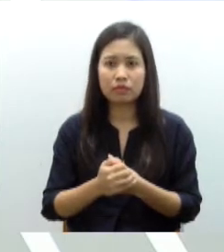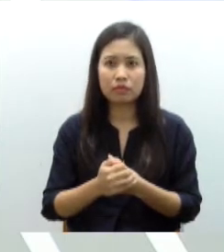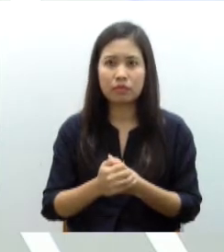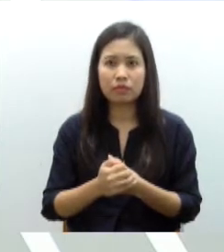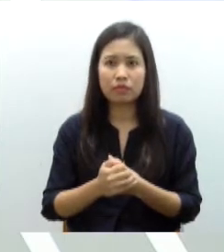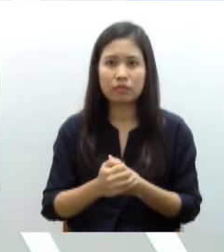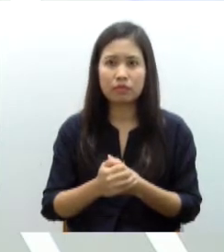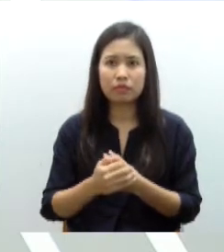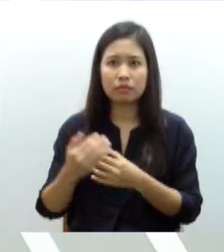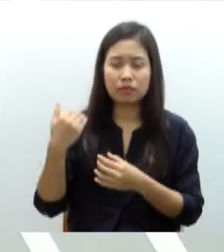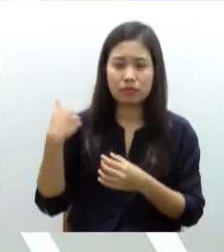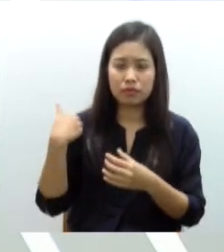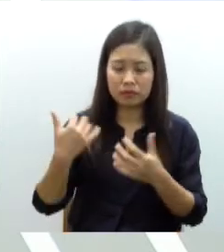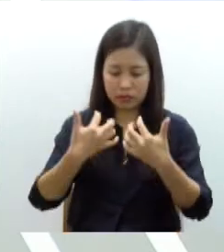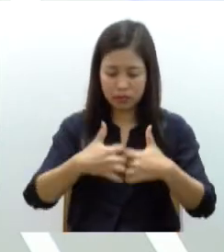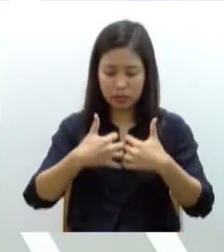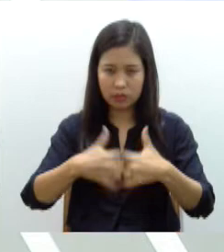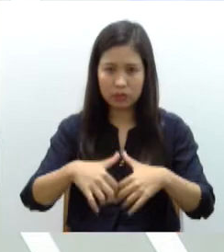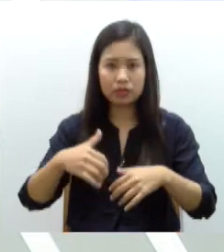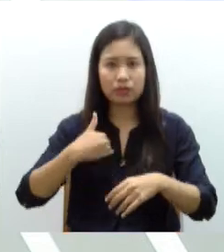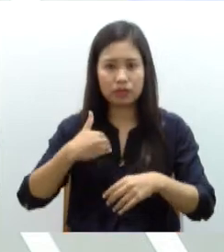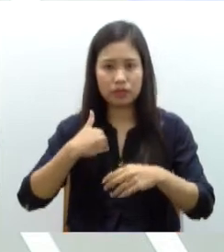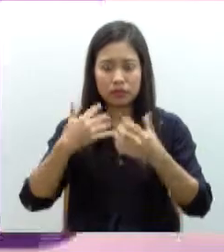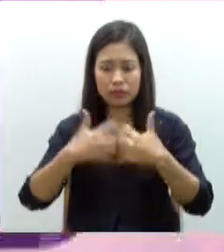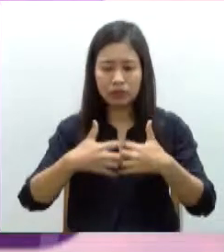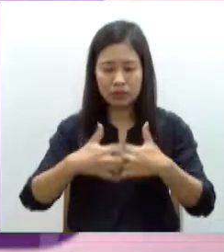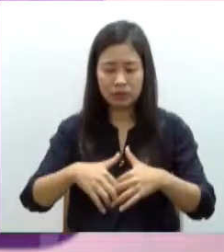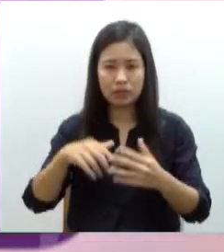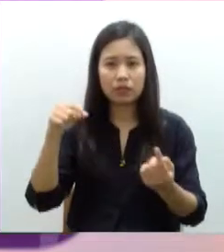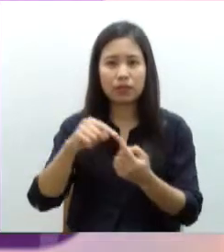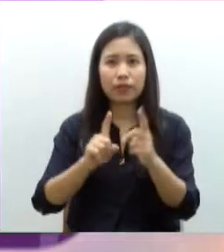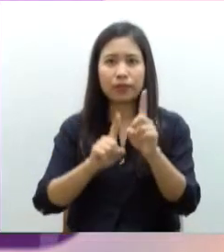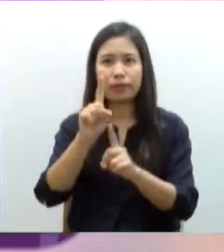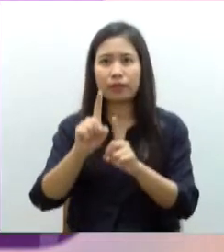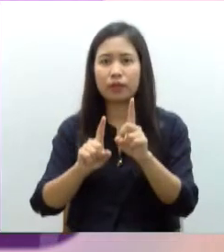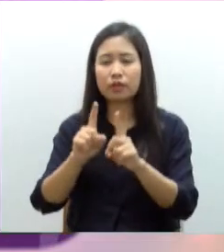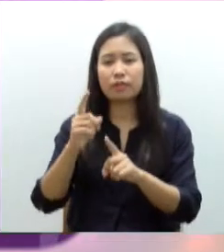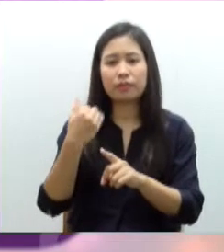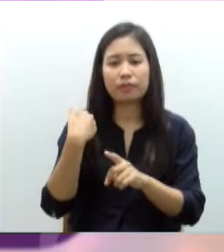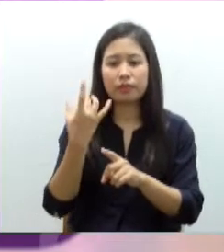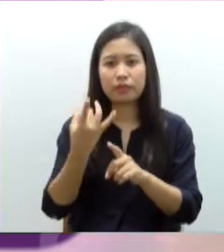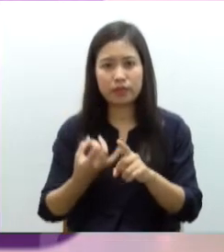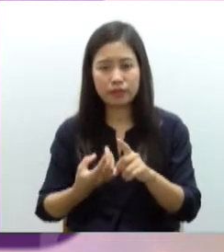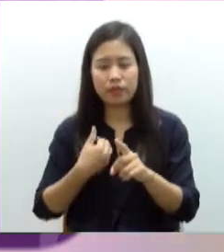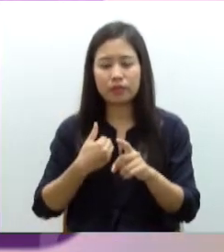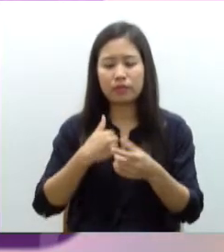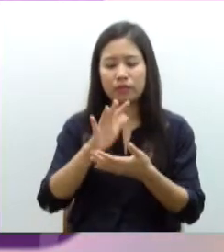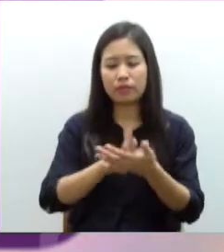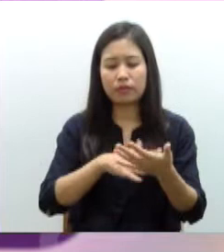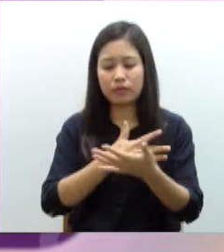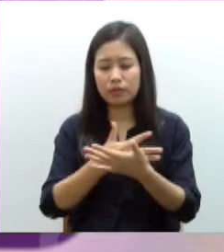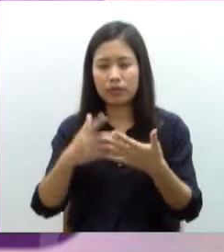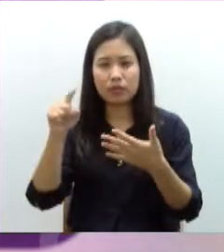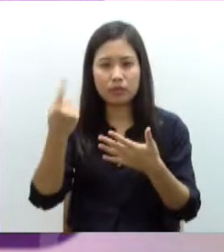เราจะมี3เครื่องมือหลักๆนะครับเครื่องมือแรกที่เราเรียกกันติดปากกันว่า IIT หรือ